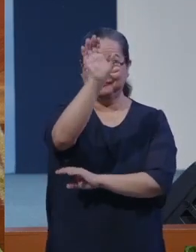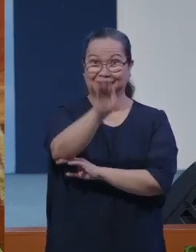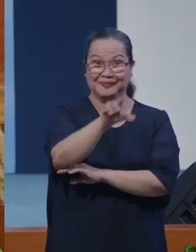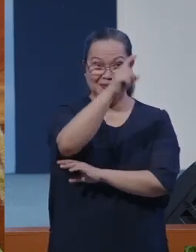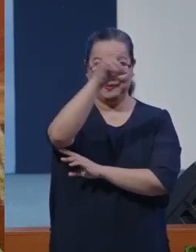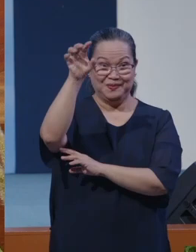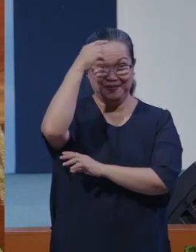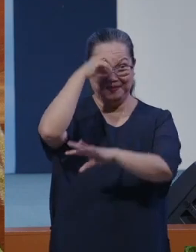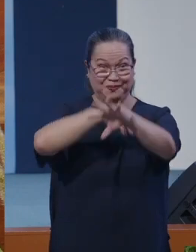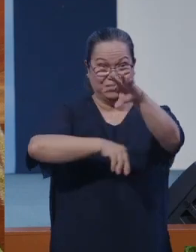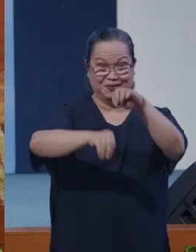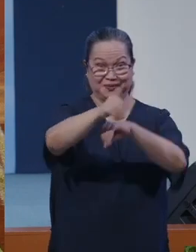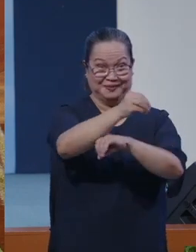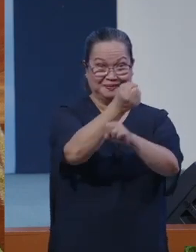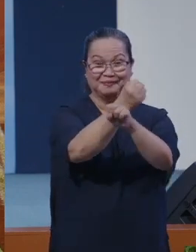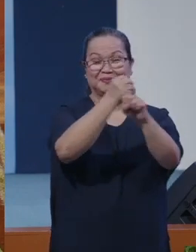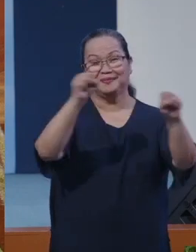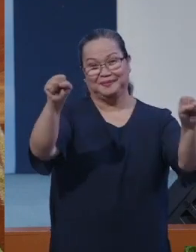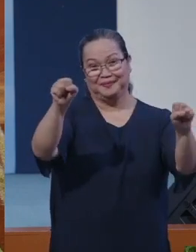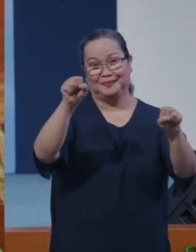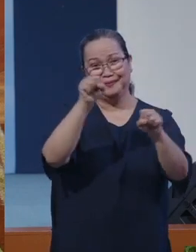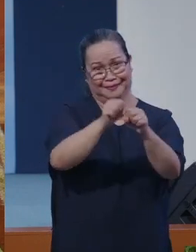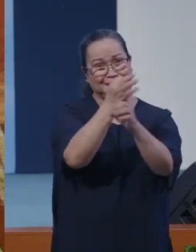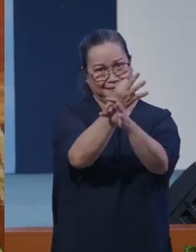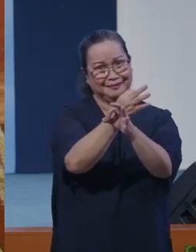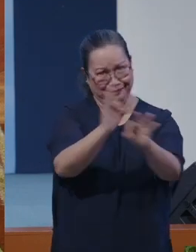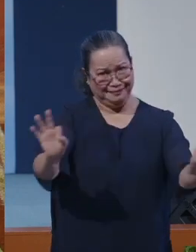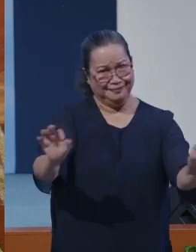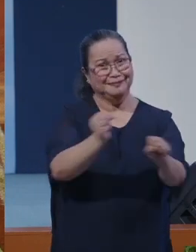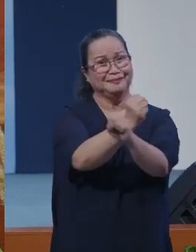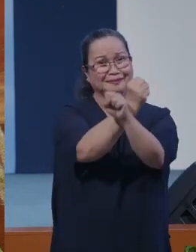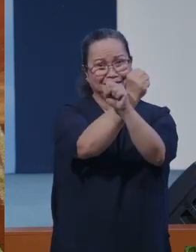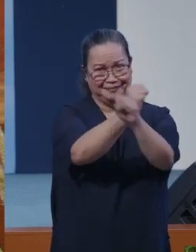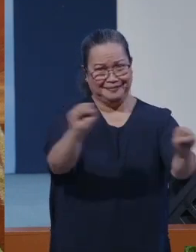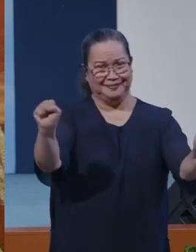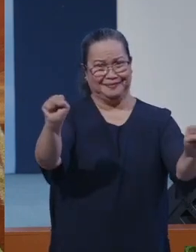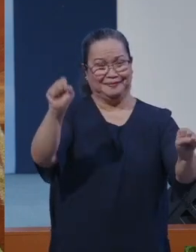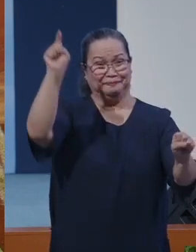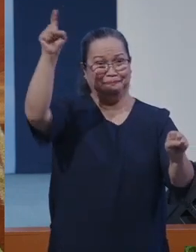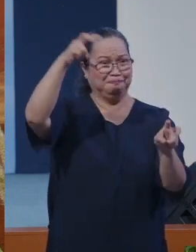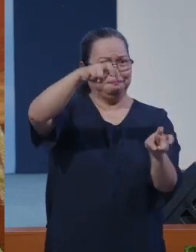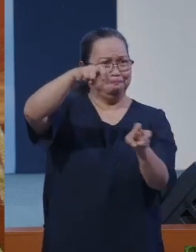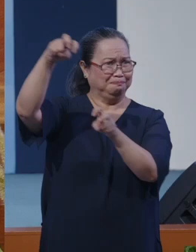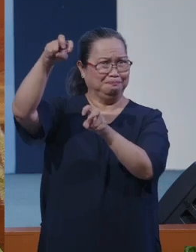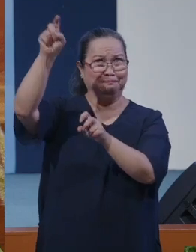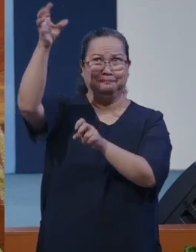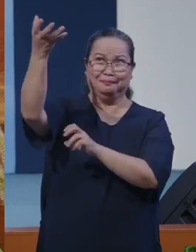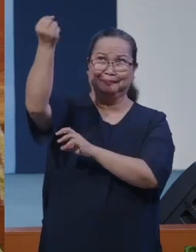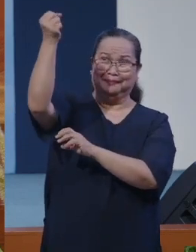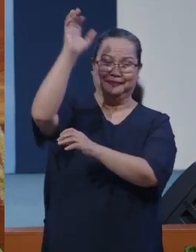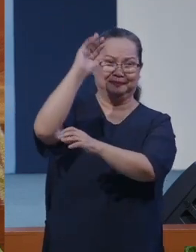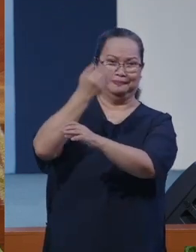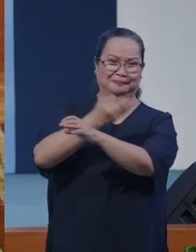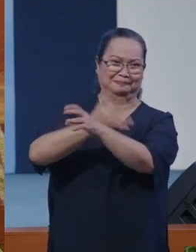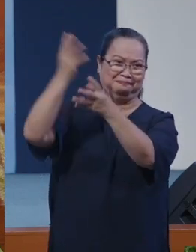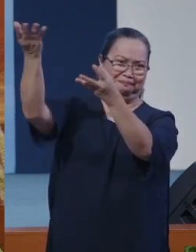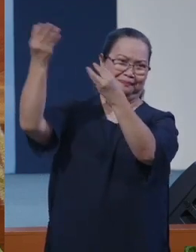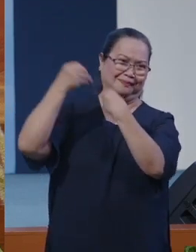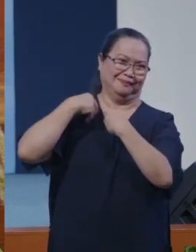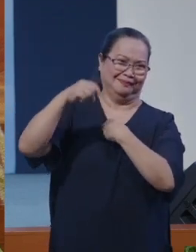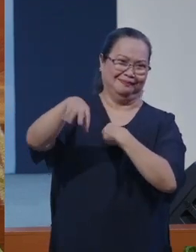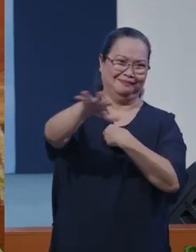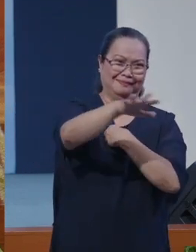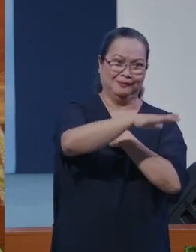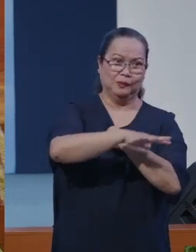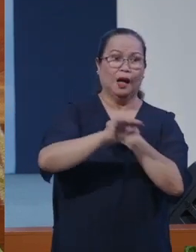salvation. So niligtas na tayo. He who did not spare His own Son, but gave Him up for us